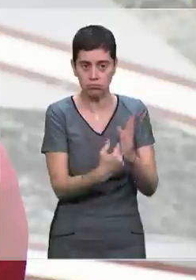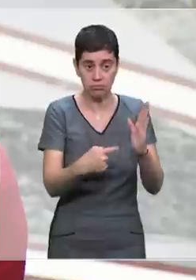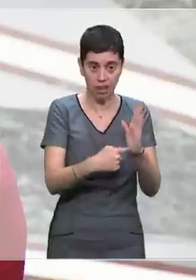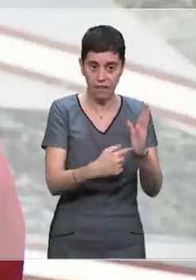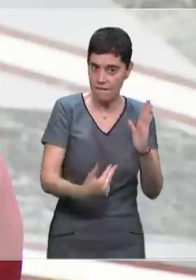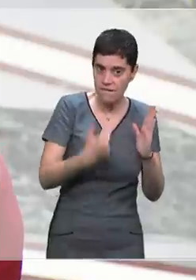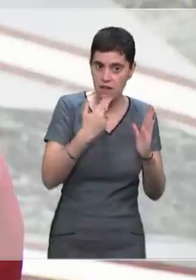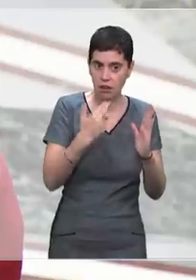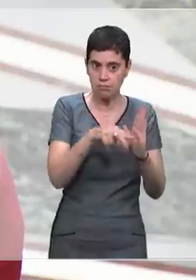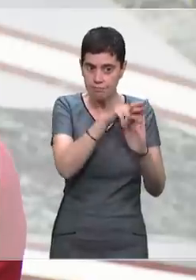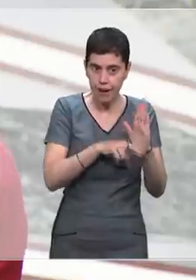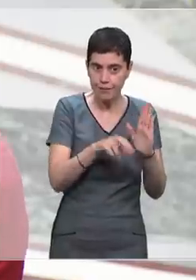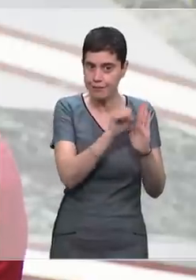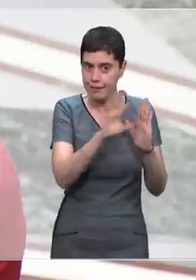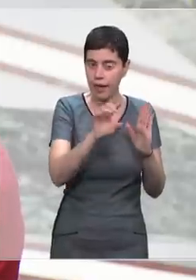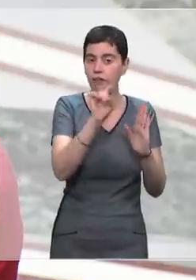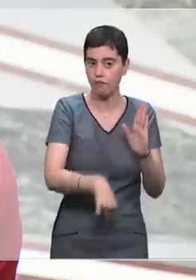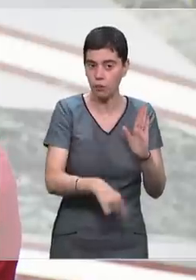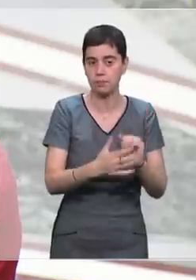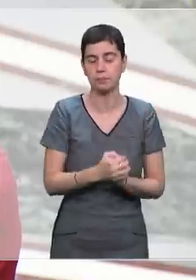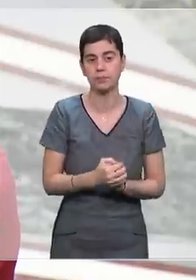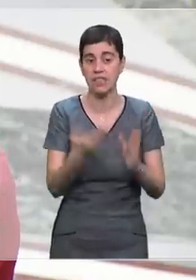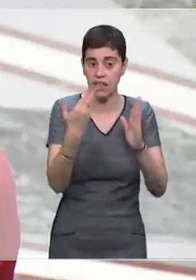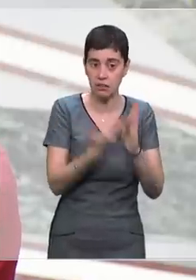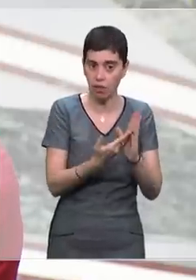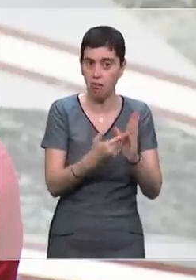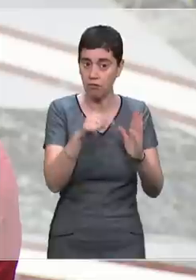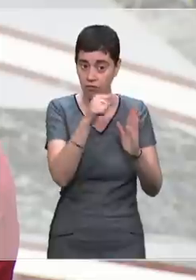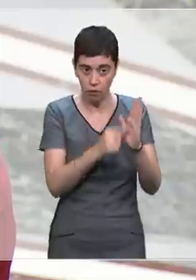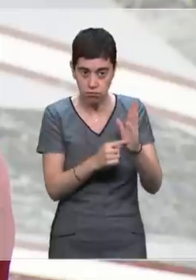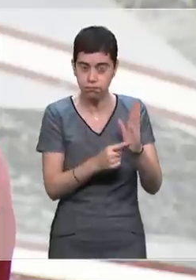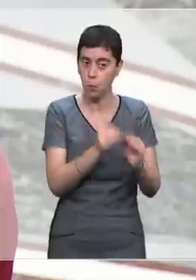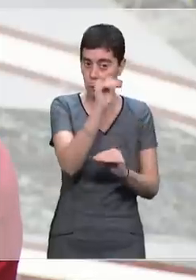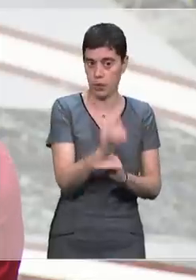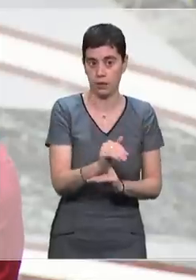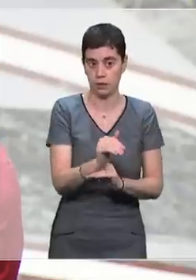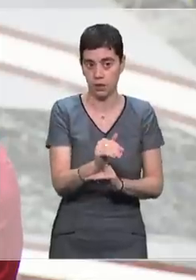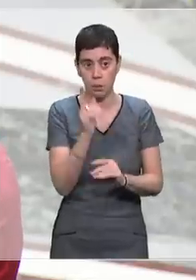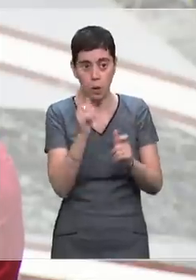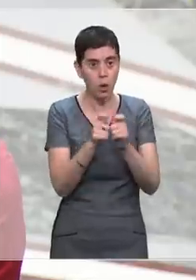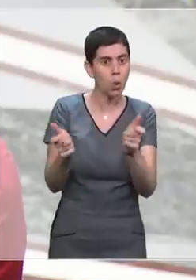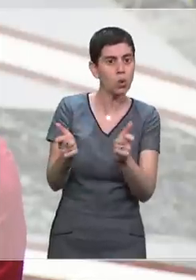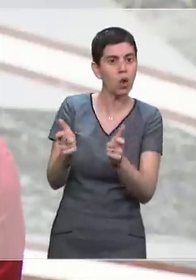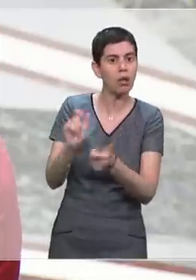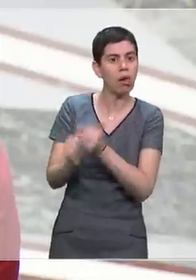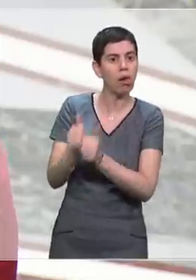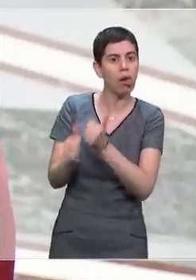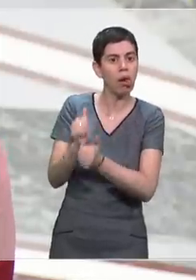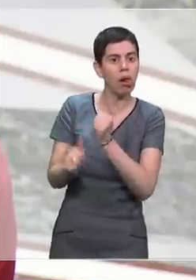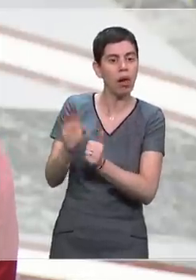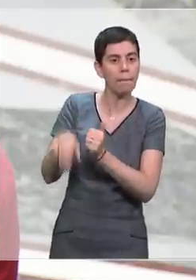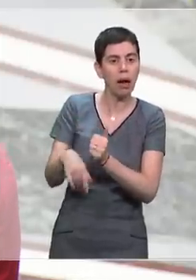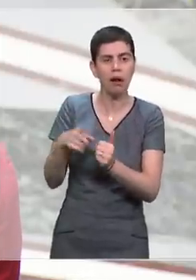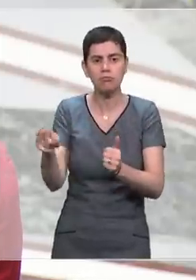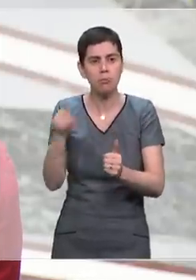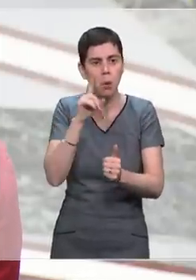règles claires. Un texte ambitieux, c'est un texte protecteur qui prend en compte les risques de concurrence déloyale de la part des acteurs qui ne